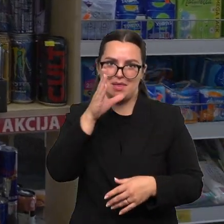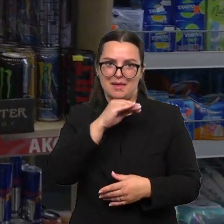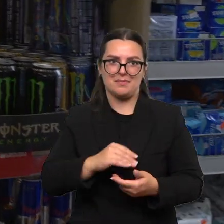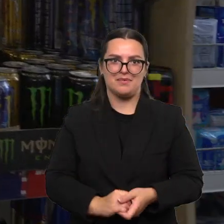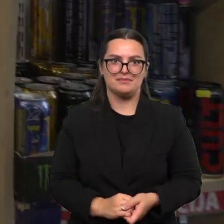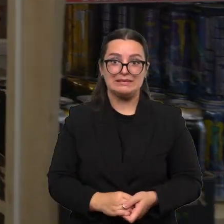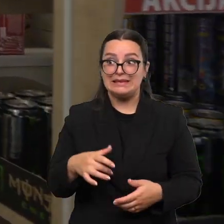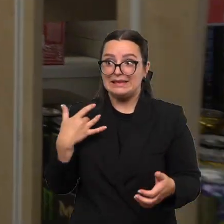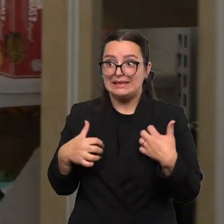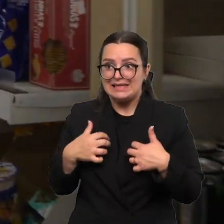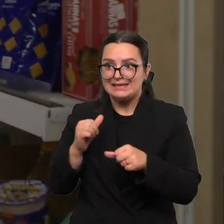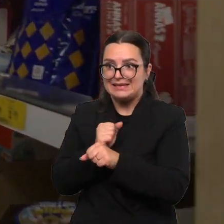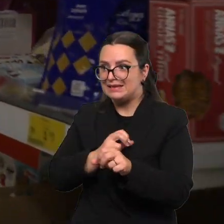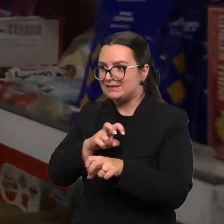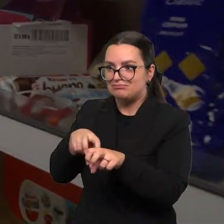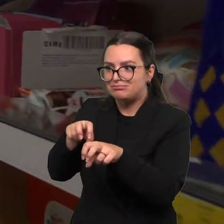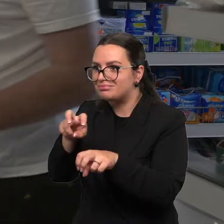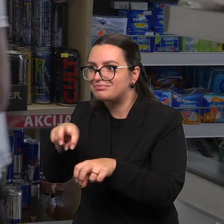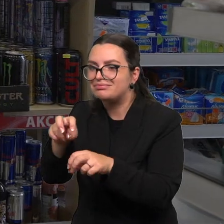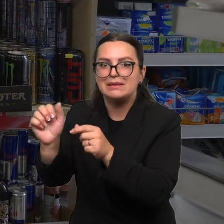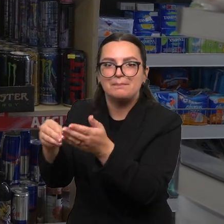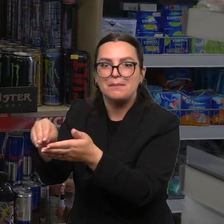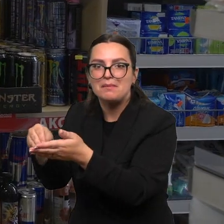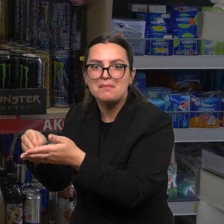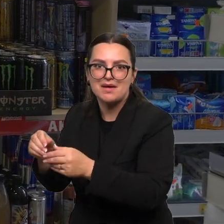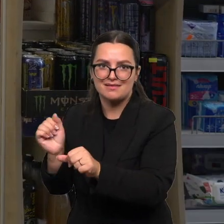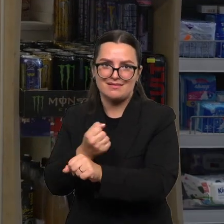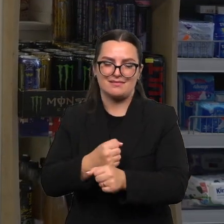Neužgaištam per ilgai. Kol nepersigalvoju. Jo.